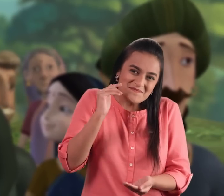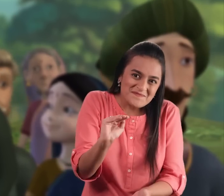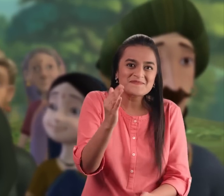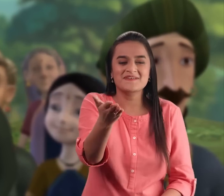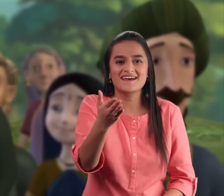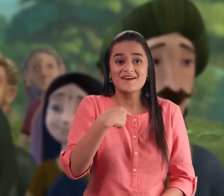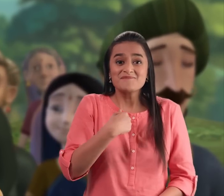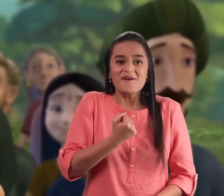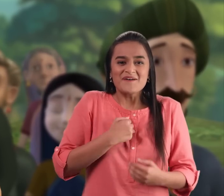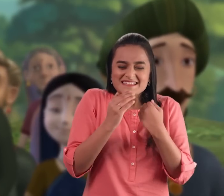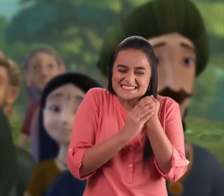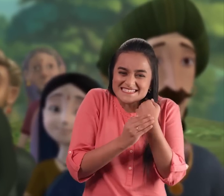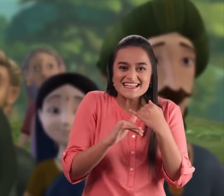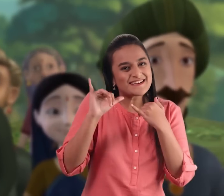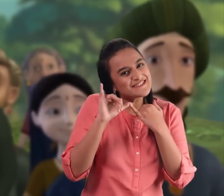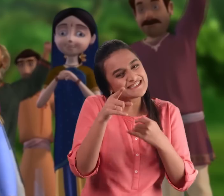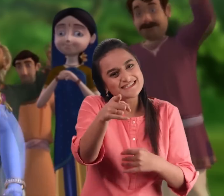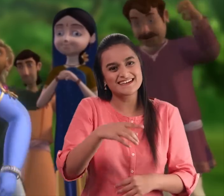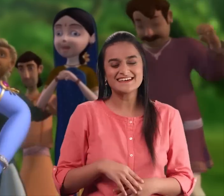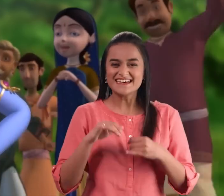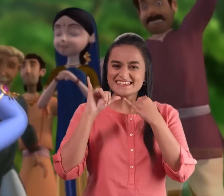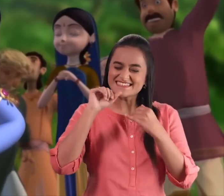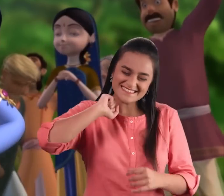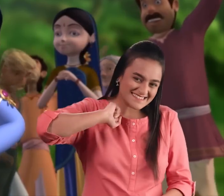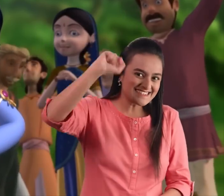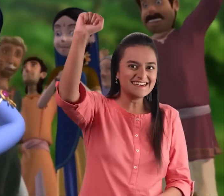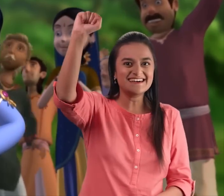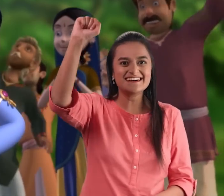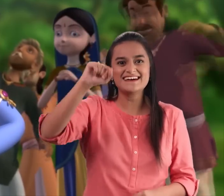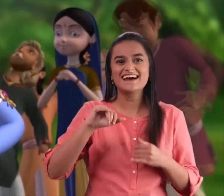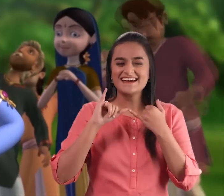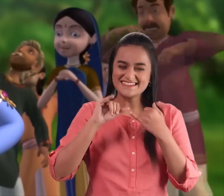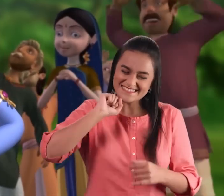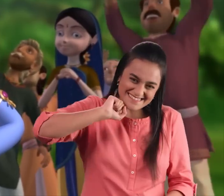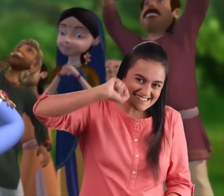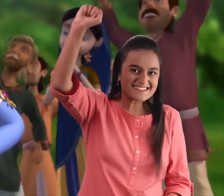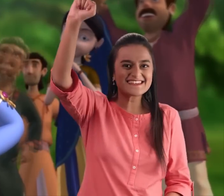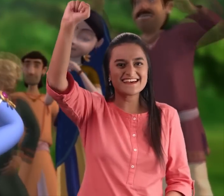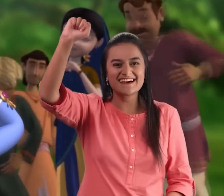है, मेरा दुलारा कृष्णा। कृष्णा की जय हो, जय